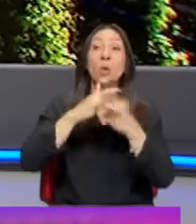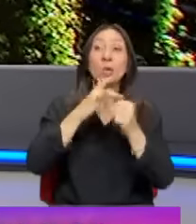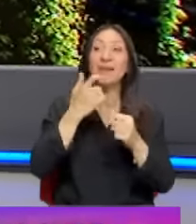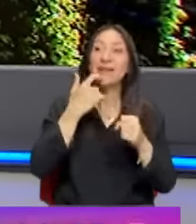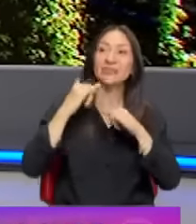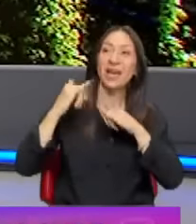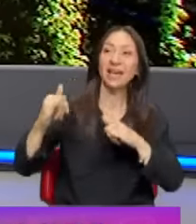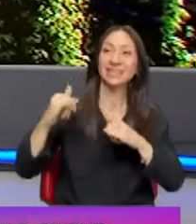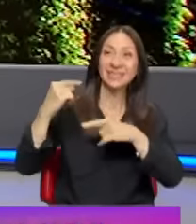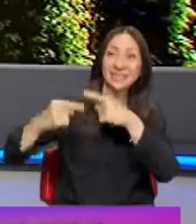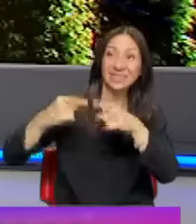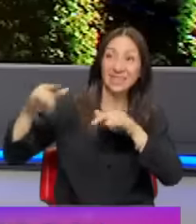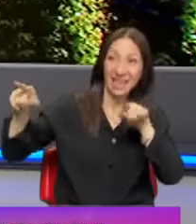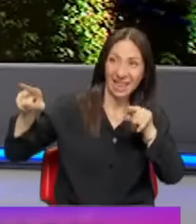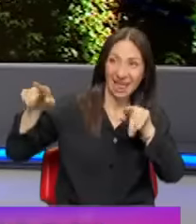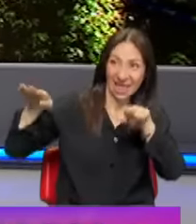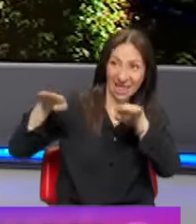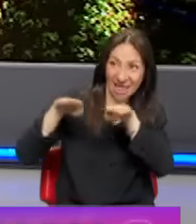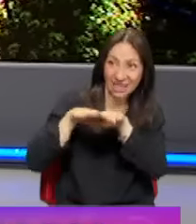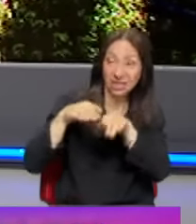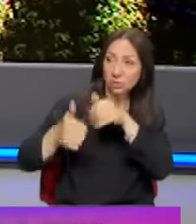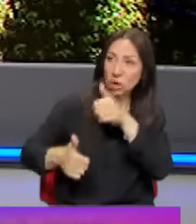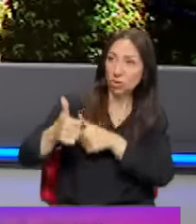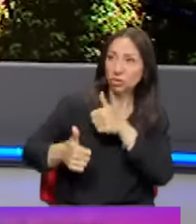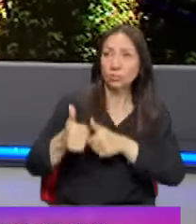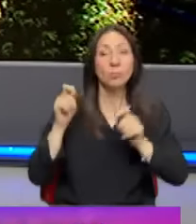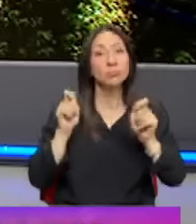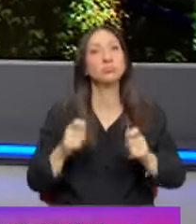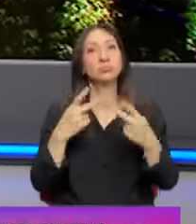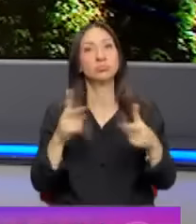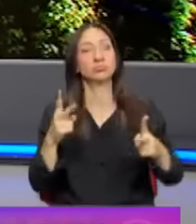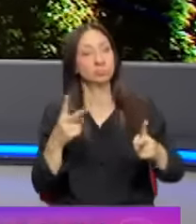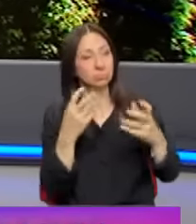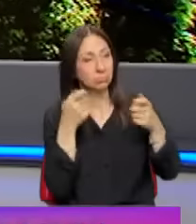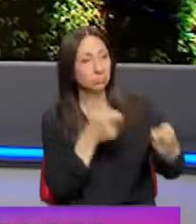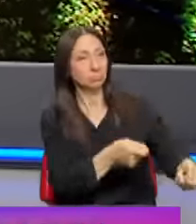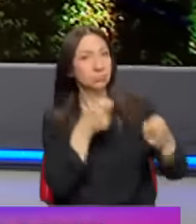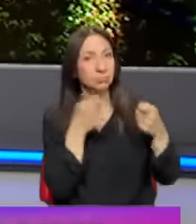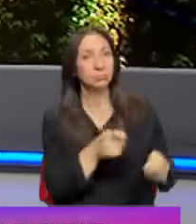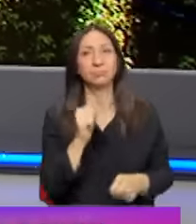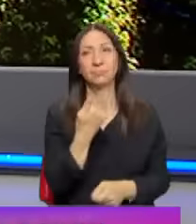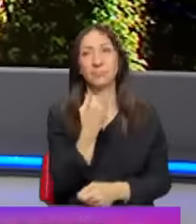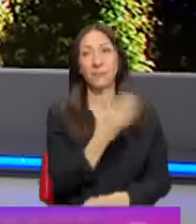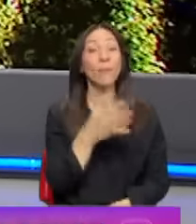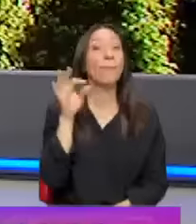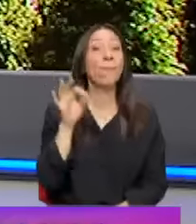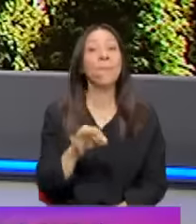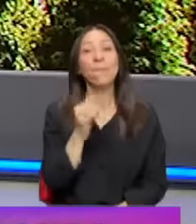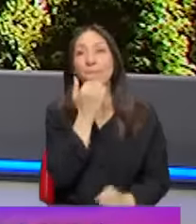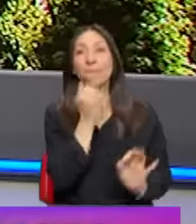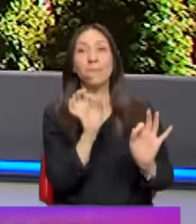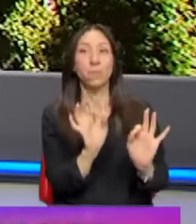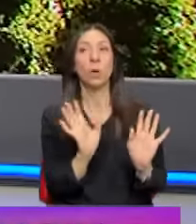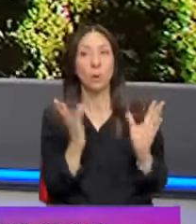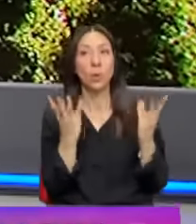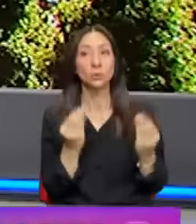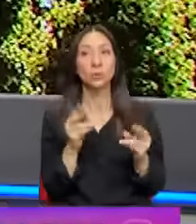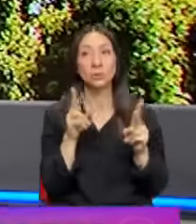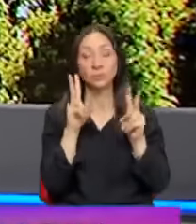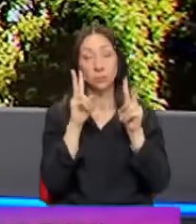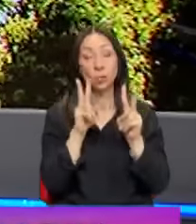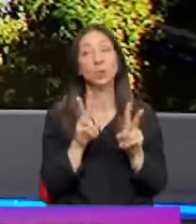yaşıt nesilleriyle yarışabilecek güçte eğitebilirler. Şimdilik manzara öyle